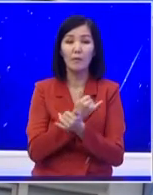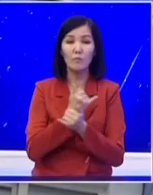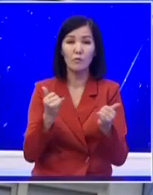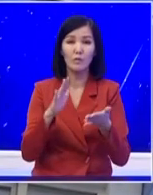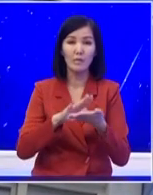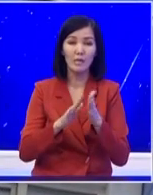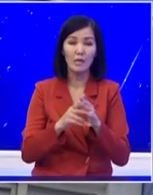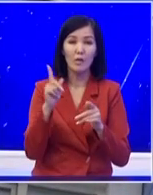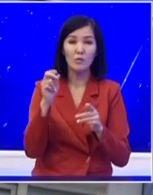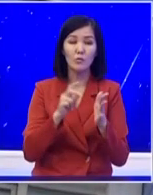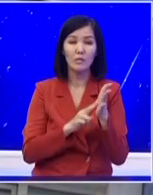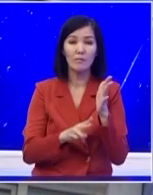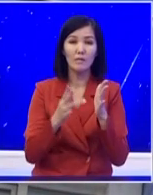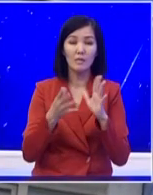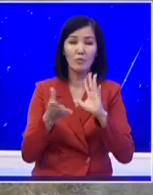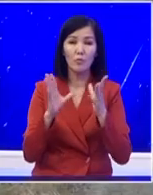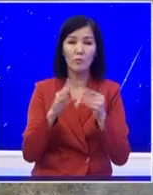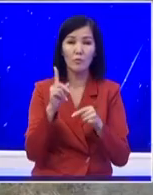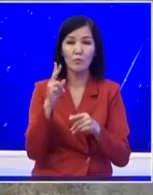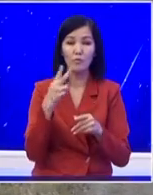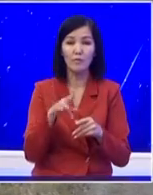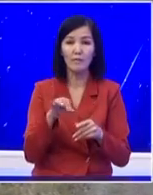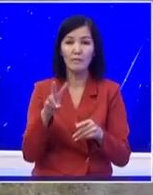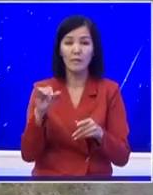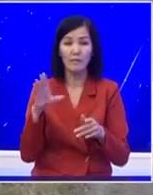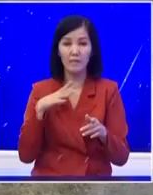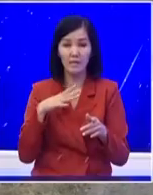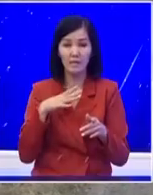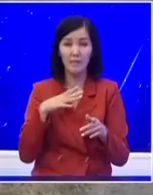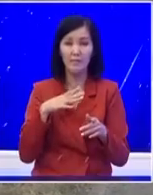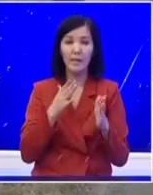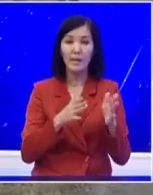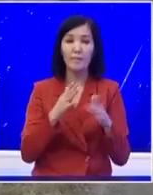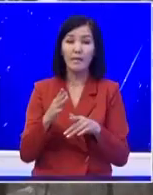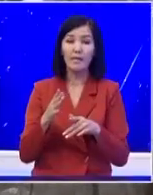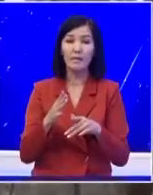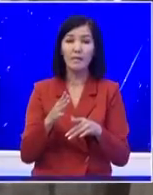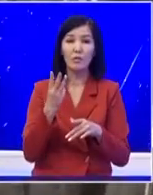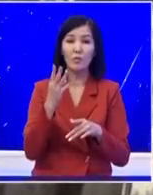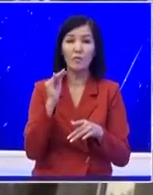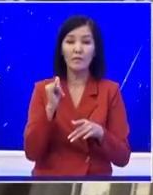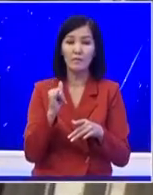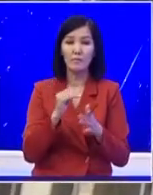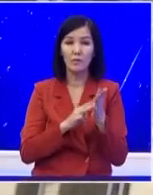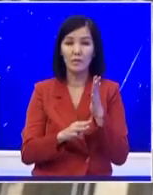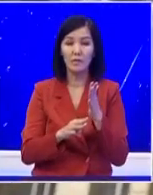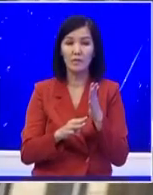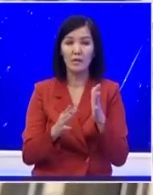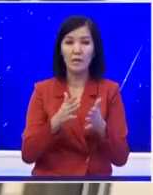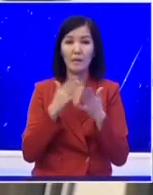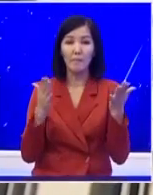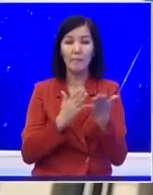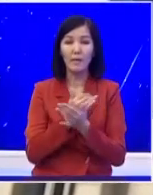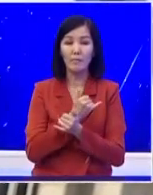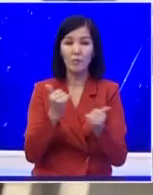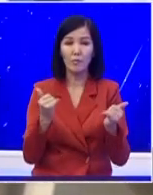заключены 173 договора на общую сумму 120 миллиардов тенге. Из них порядка 83 миллиардов – это гарантированный объем бесплатной медпомощи